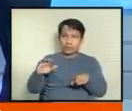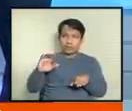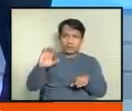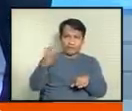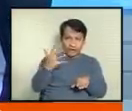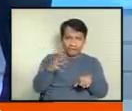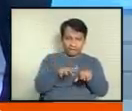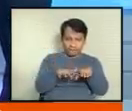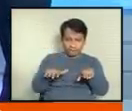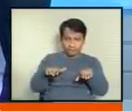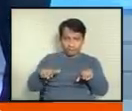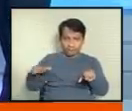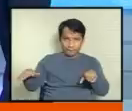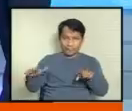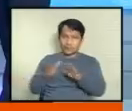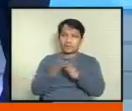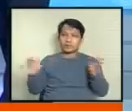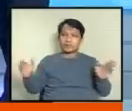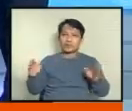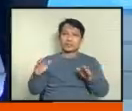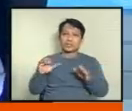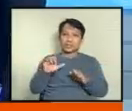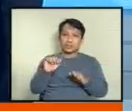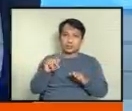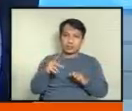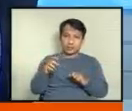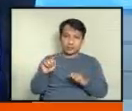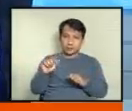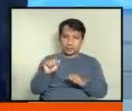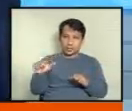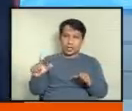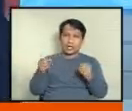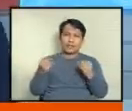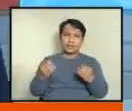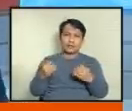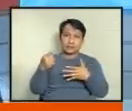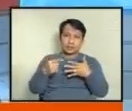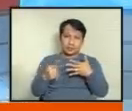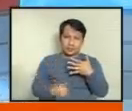siya dahil sa lumalaking Lake Taal. Marami